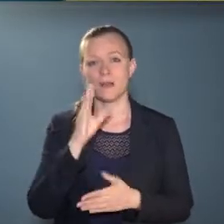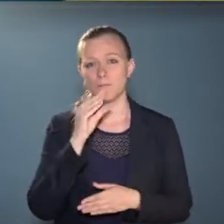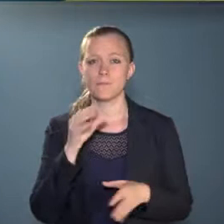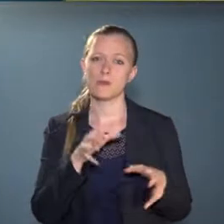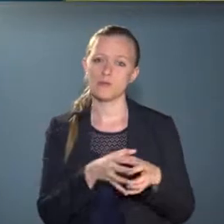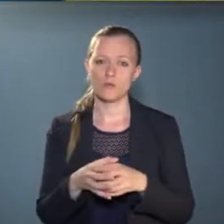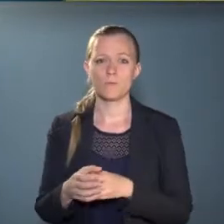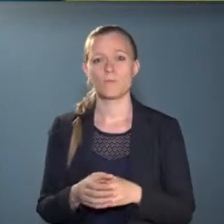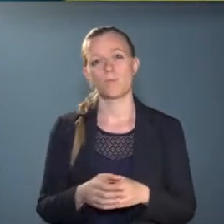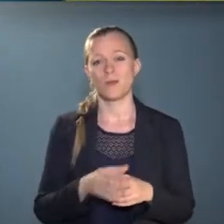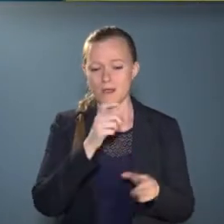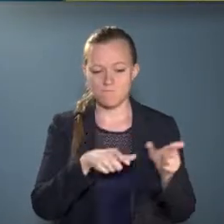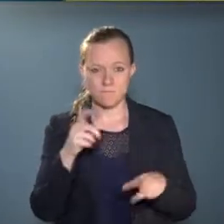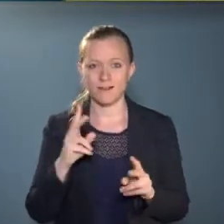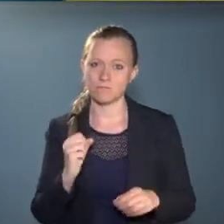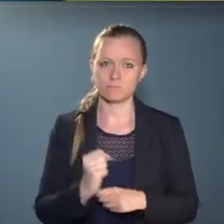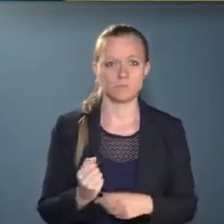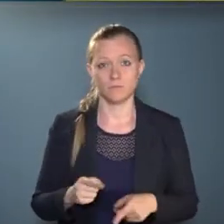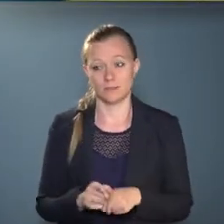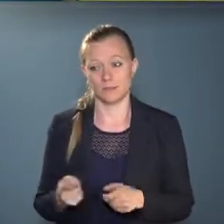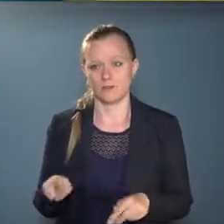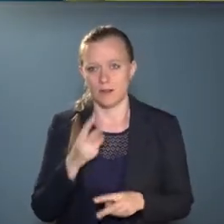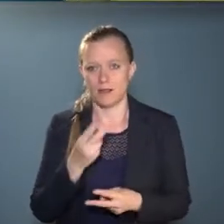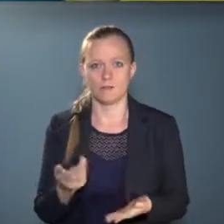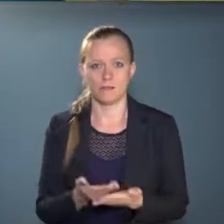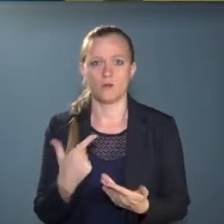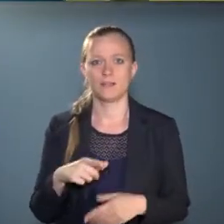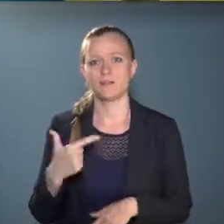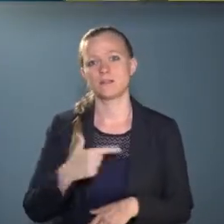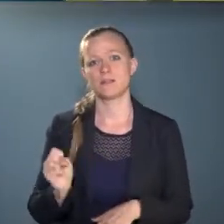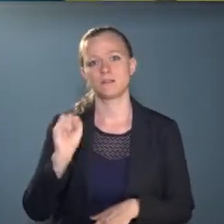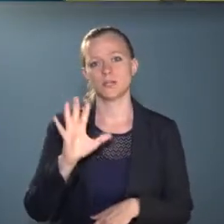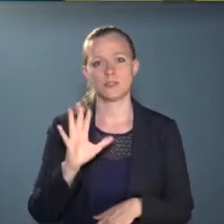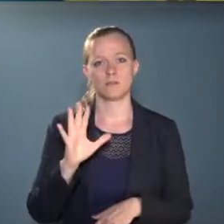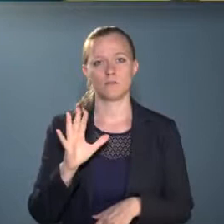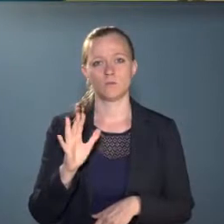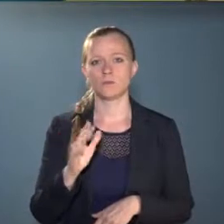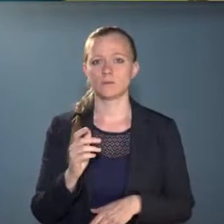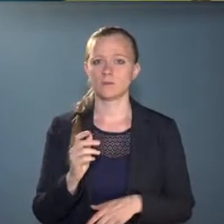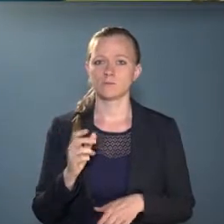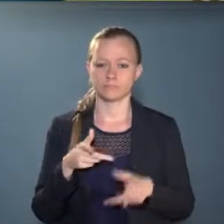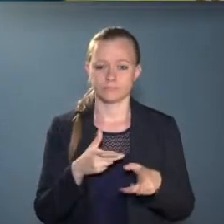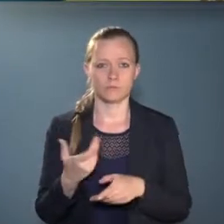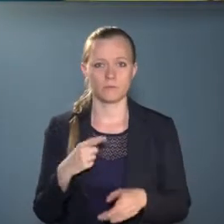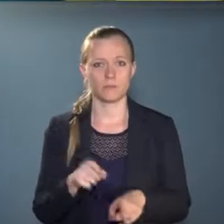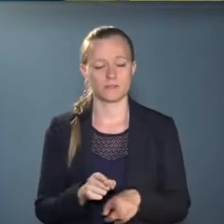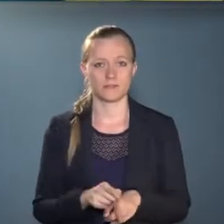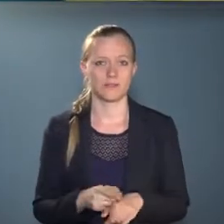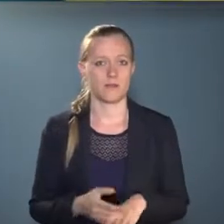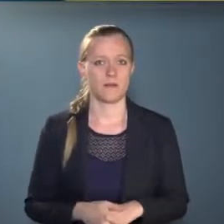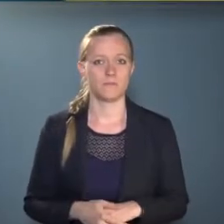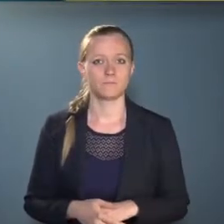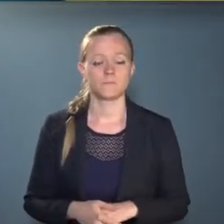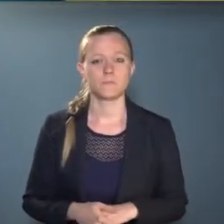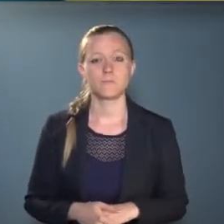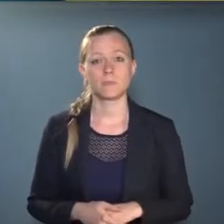és embereket kellene szó szerint megölni. Ön is hallotta, ön is látta, 2010 előtti merényletekről beszélek,